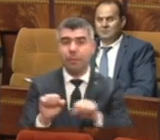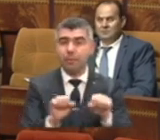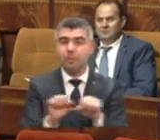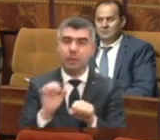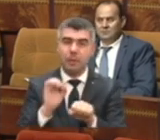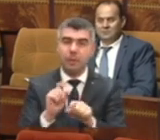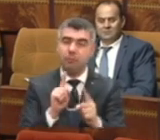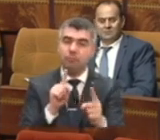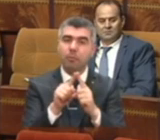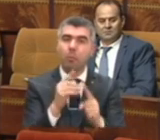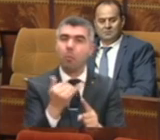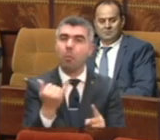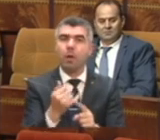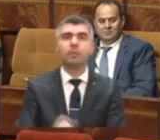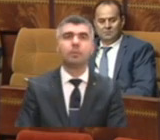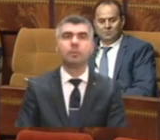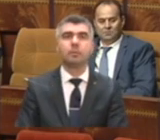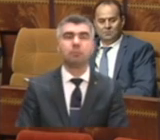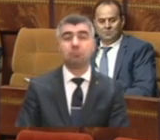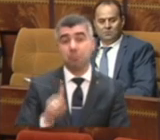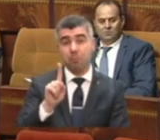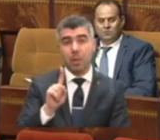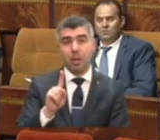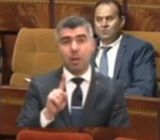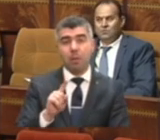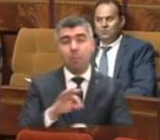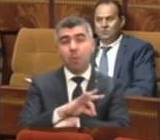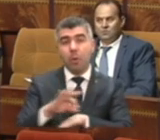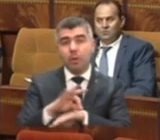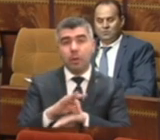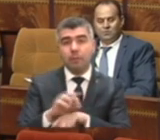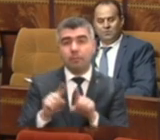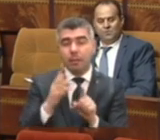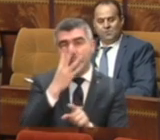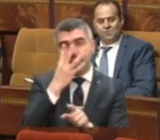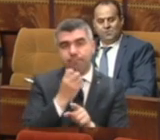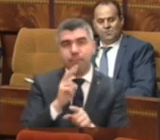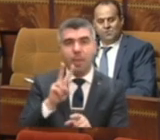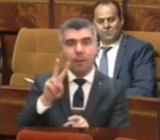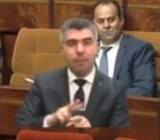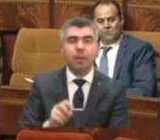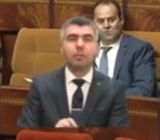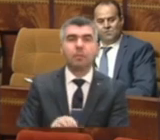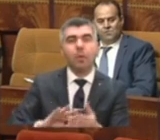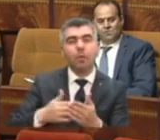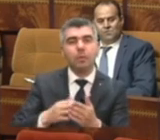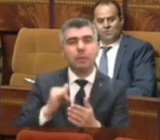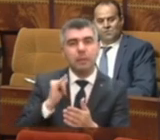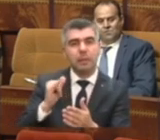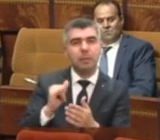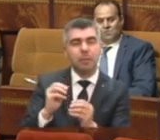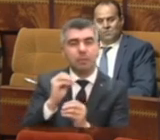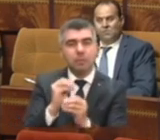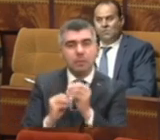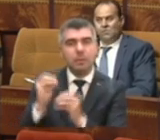بها مسألة أساسية، لكن أوضاع الطبقة المتوسطة أصبحت مغرقة بزاف السيدة الوزيرة، حيث وصلت لدرجة الإنهاك بسبب